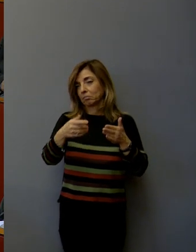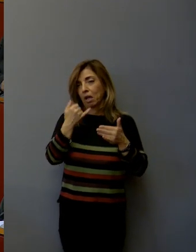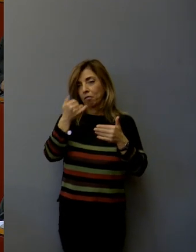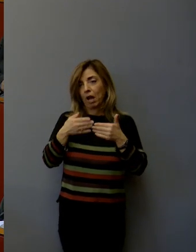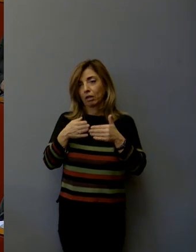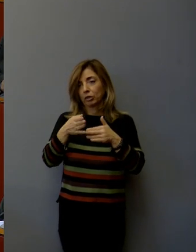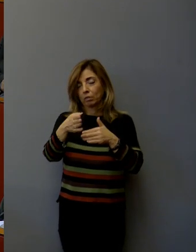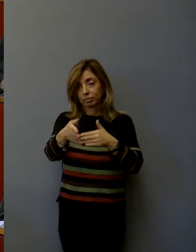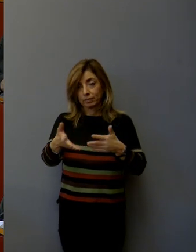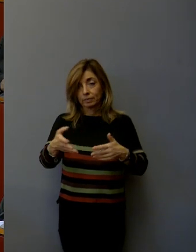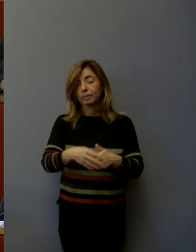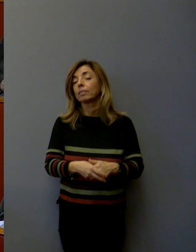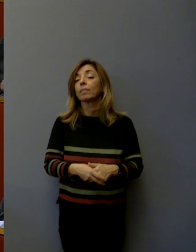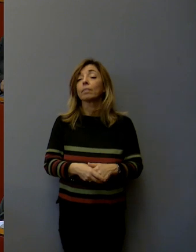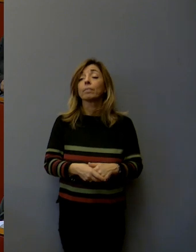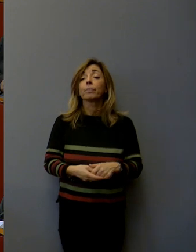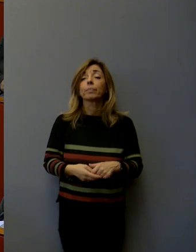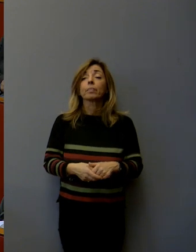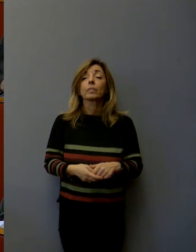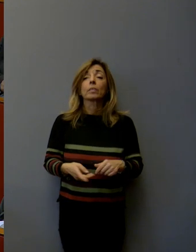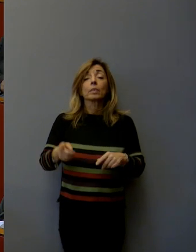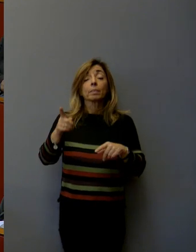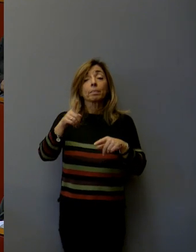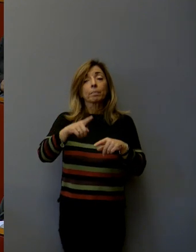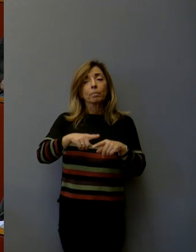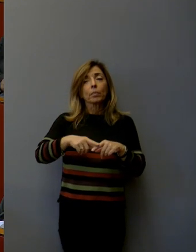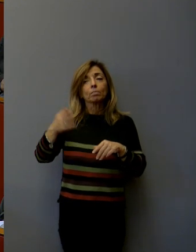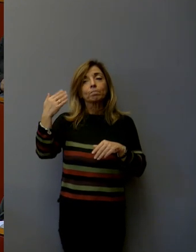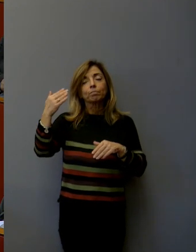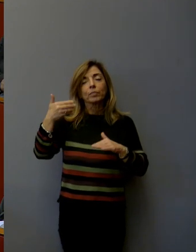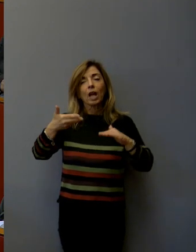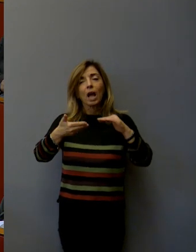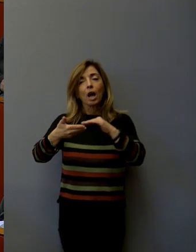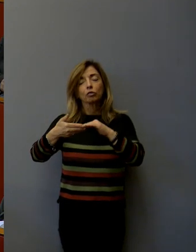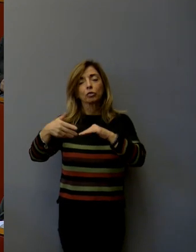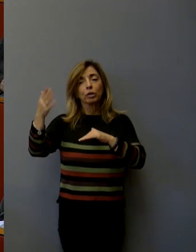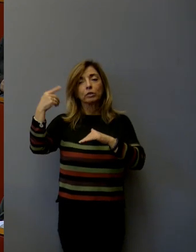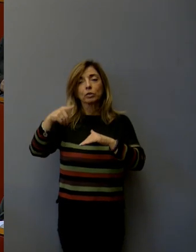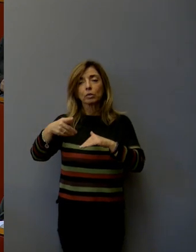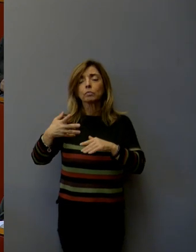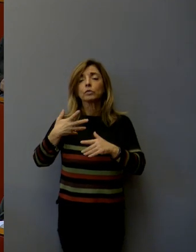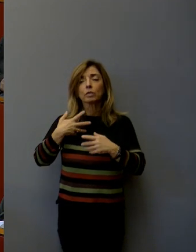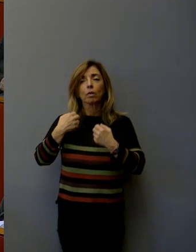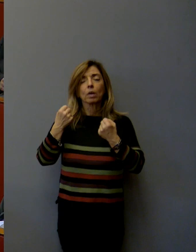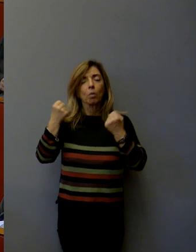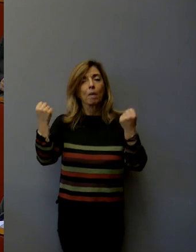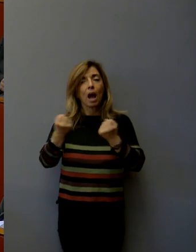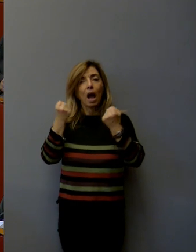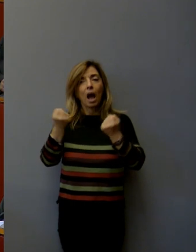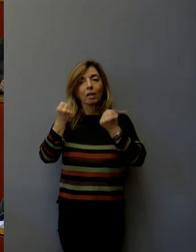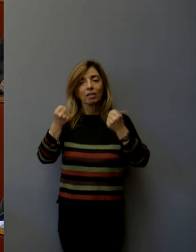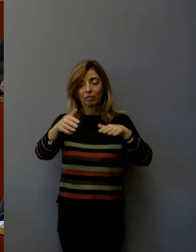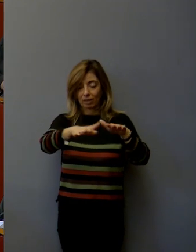le associazioni che non finanziamo negli anni passati hanno fatto grandissime attività di animazione del